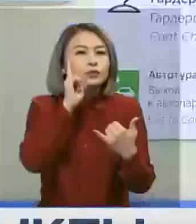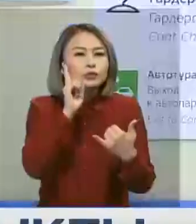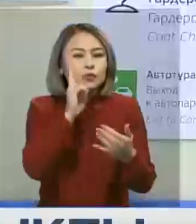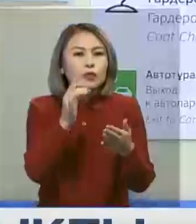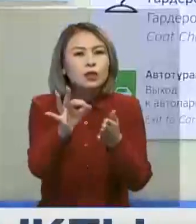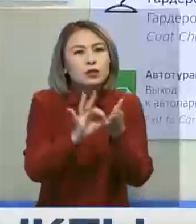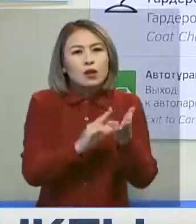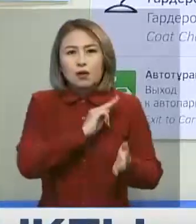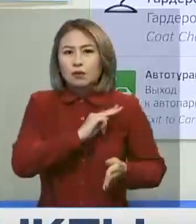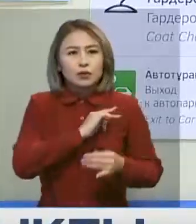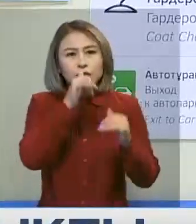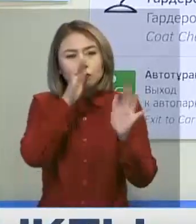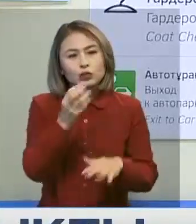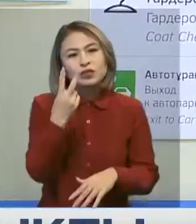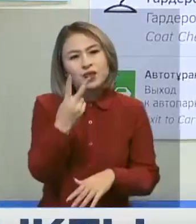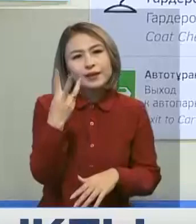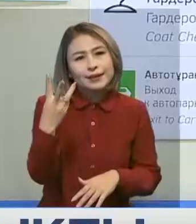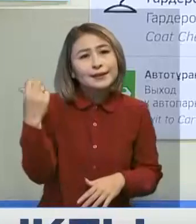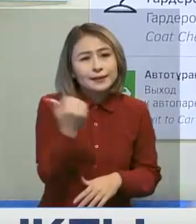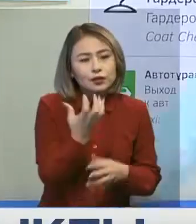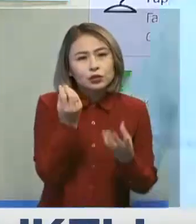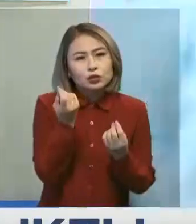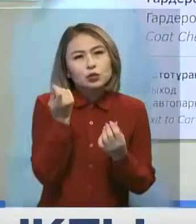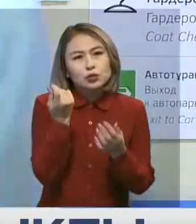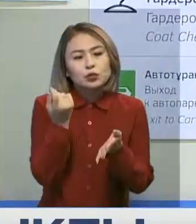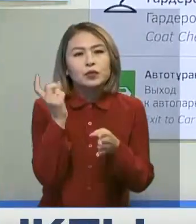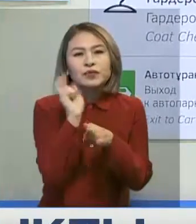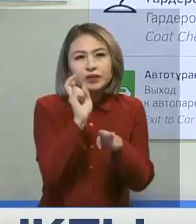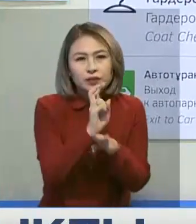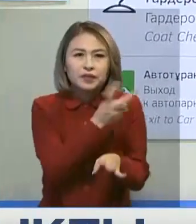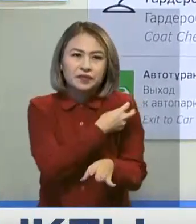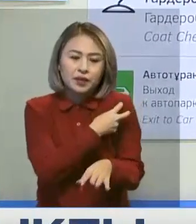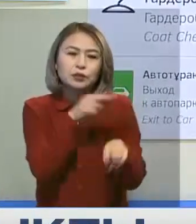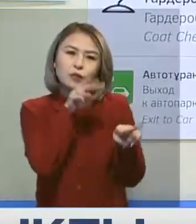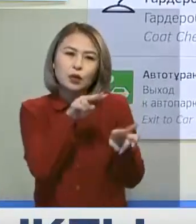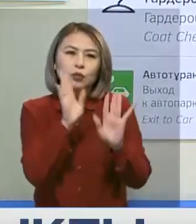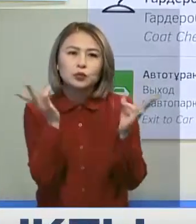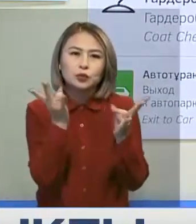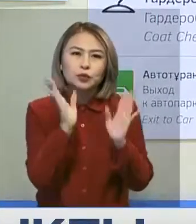шыға алмайды. Кішкене бір екі үш аптадай тағы поликлиникасында наблюдение да болу керек.